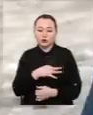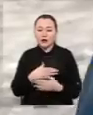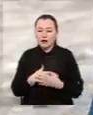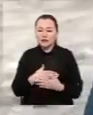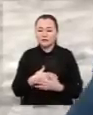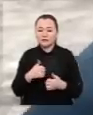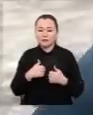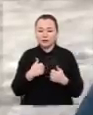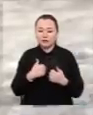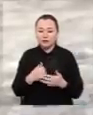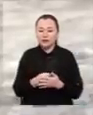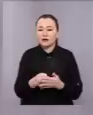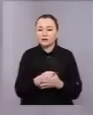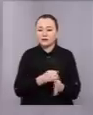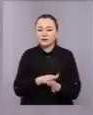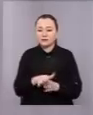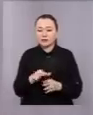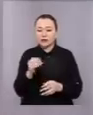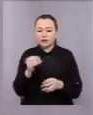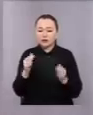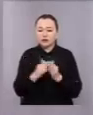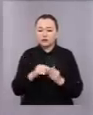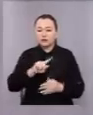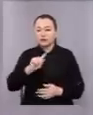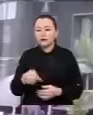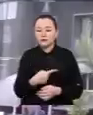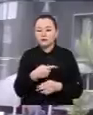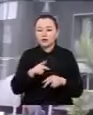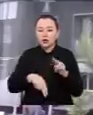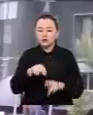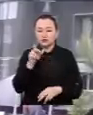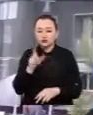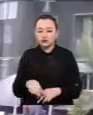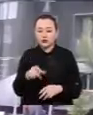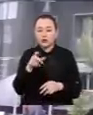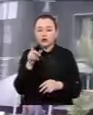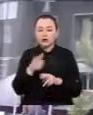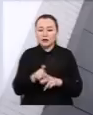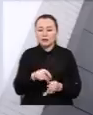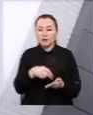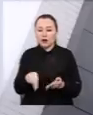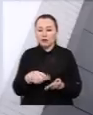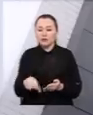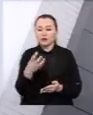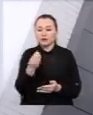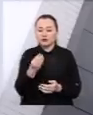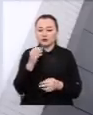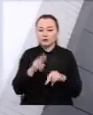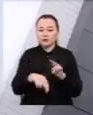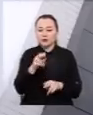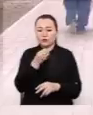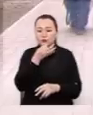активно пытаются добиться исполнения имущественных требований к застройщику. Потенциальным же покупателям еще не